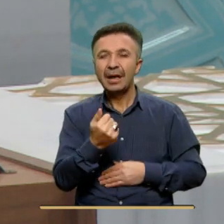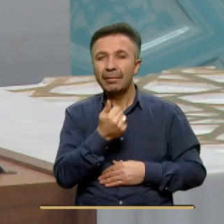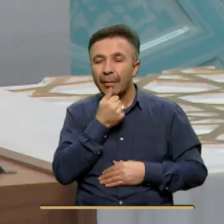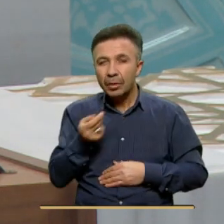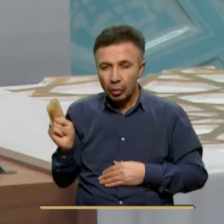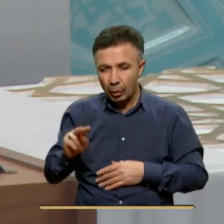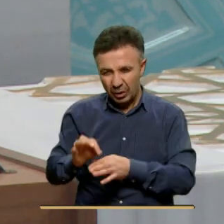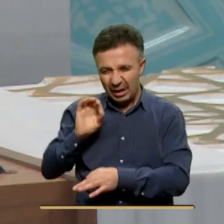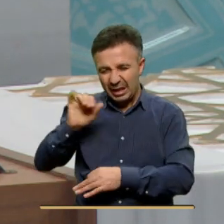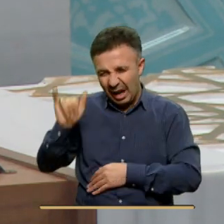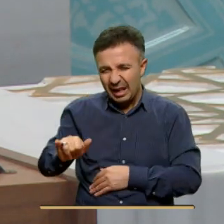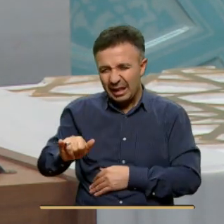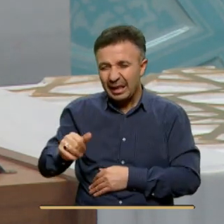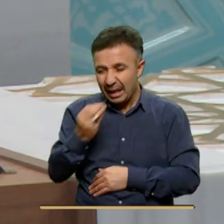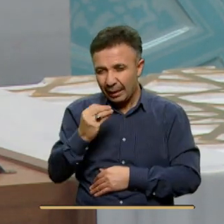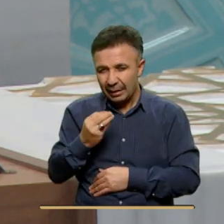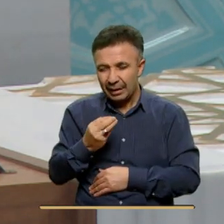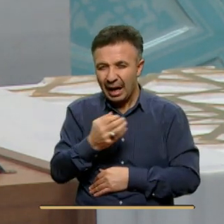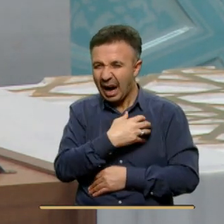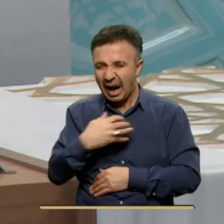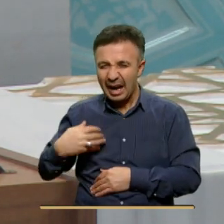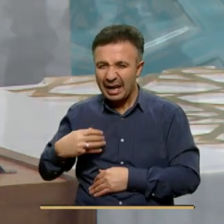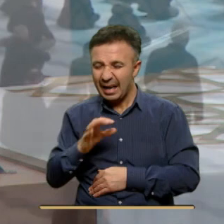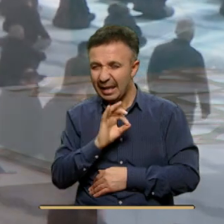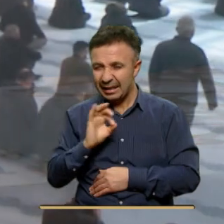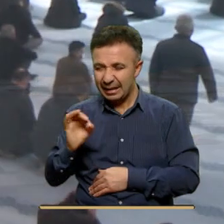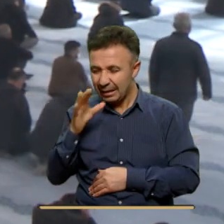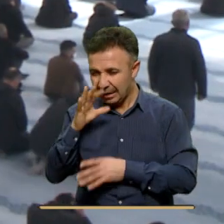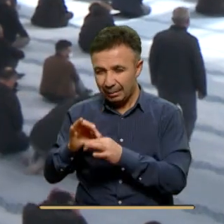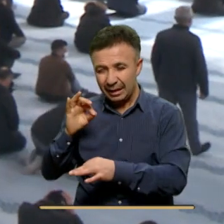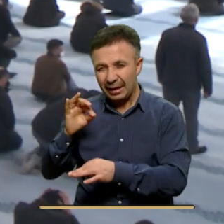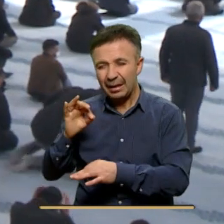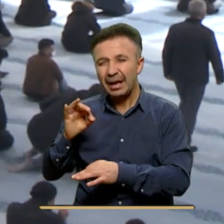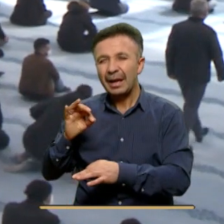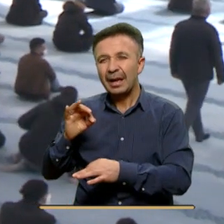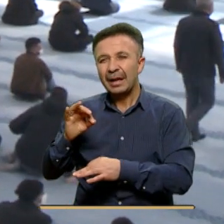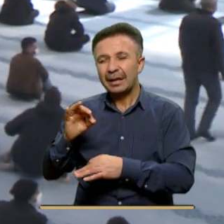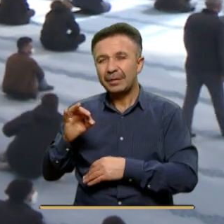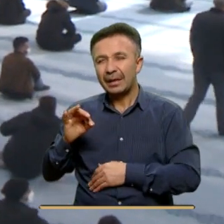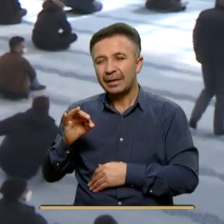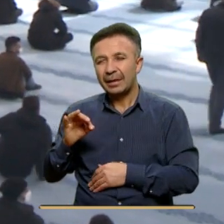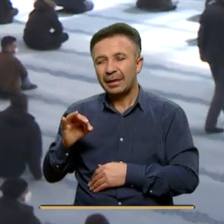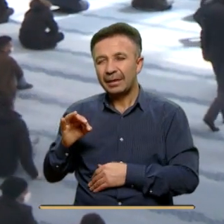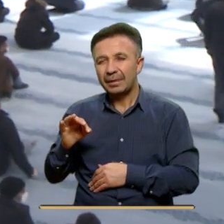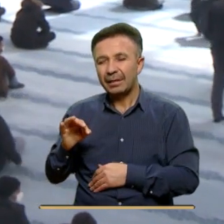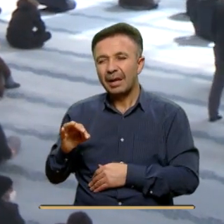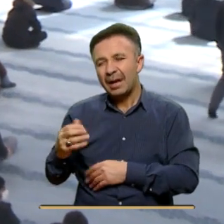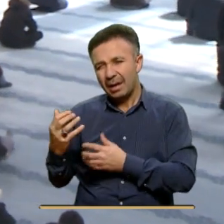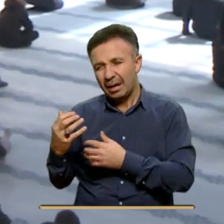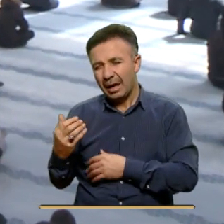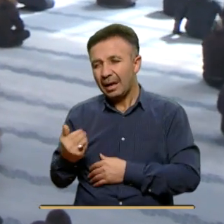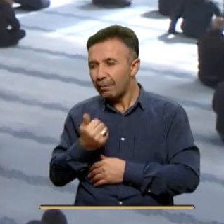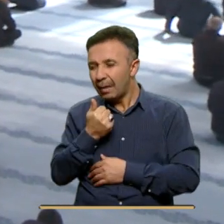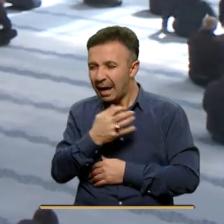yemektir. Efendimiz Aleyhissalatu Vesselam yetime bakan, yetimle ilgilenen,